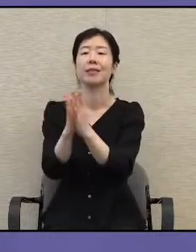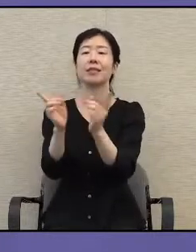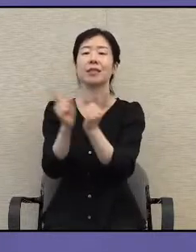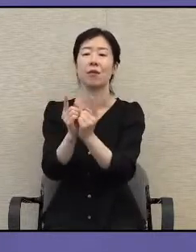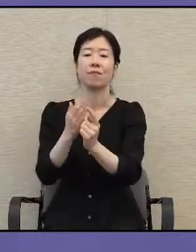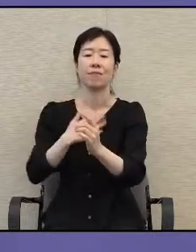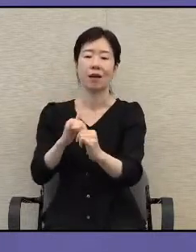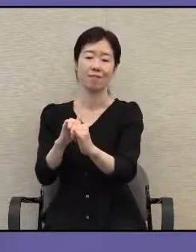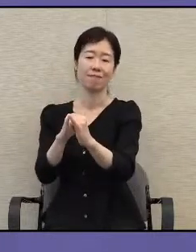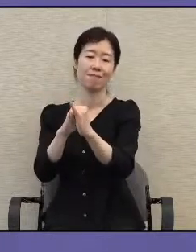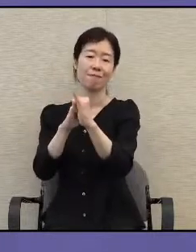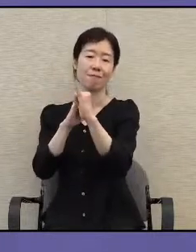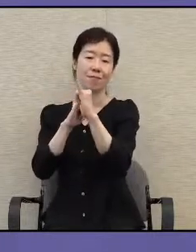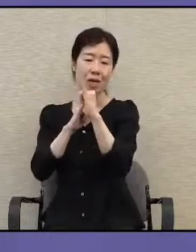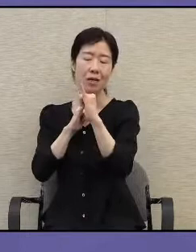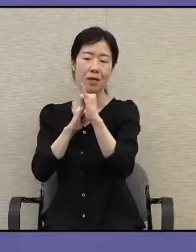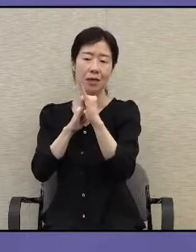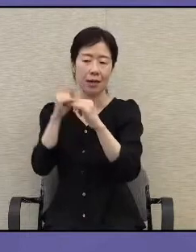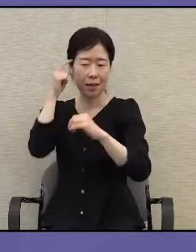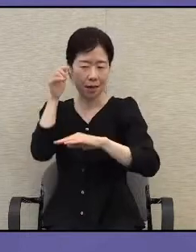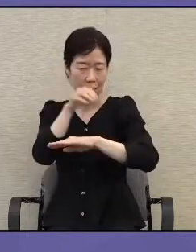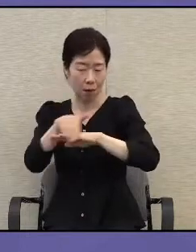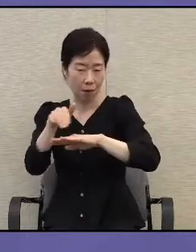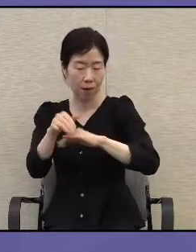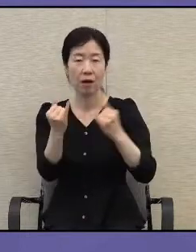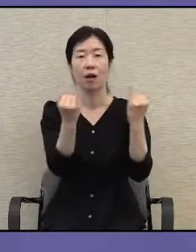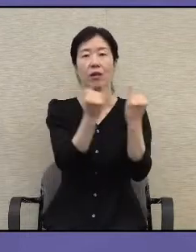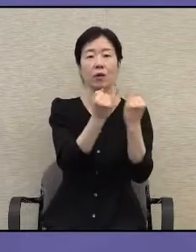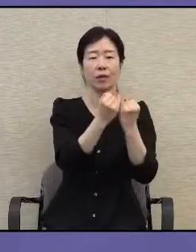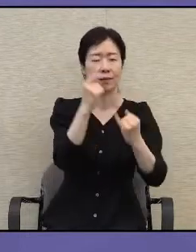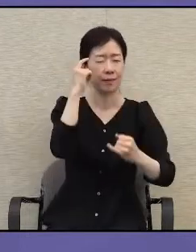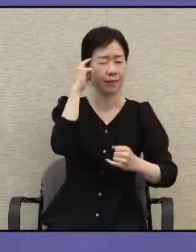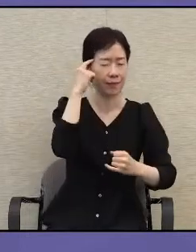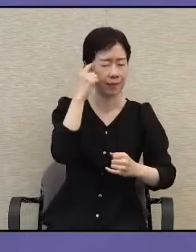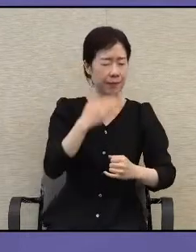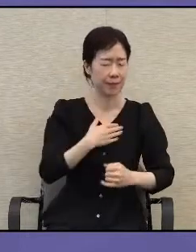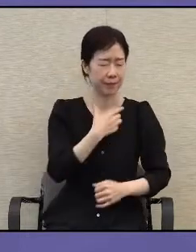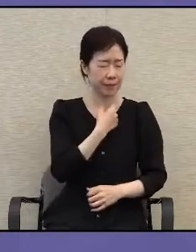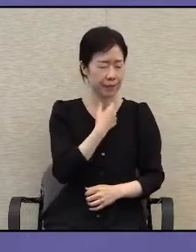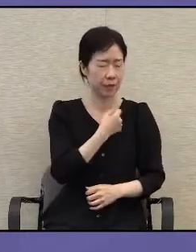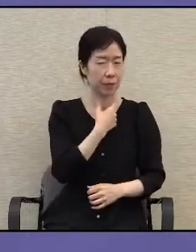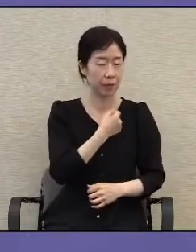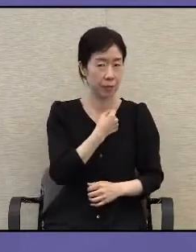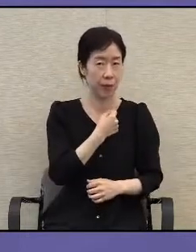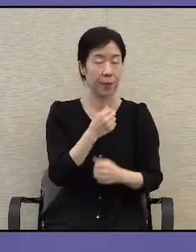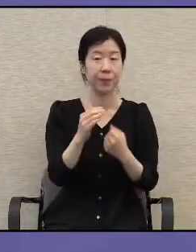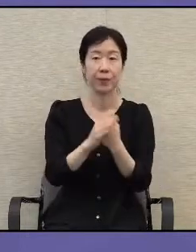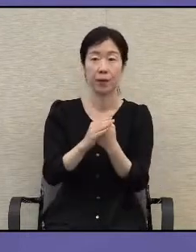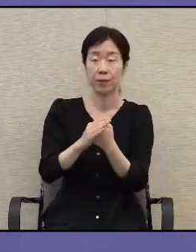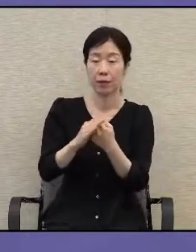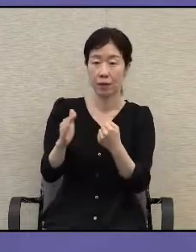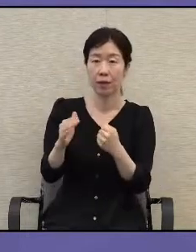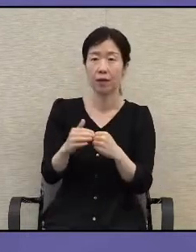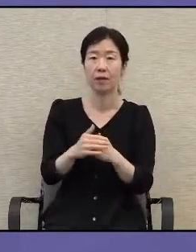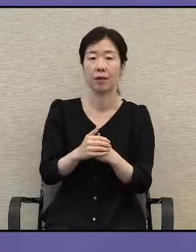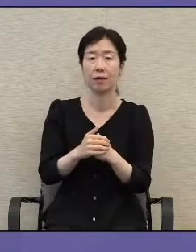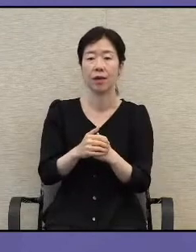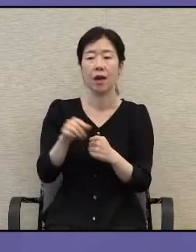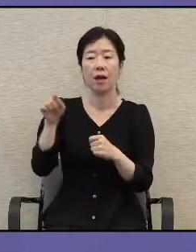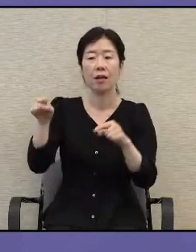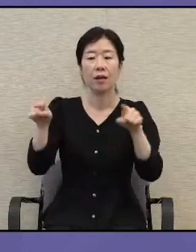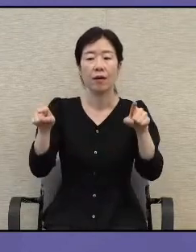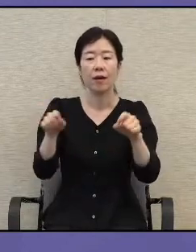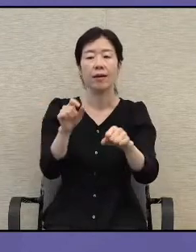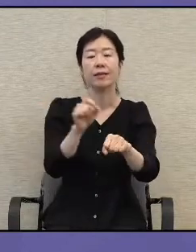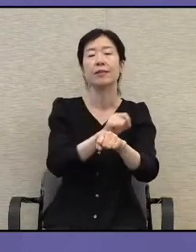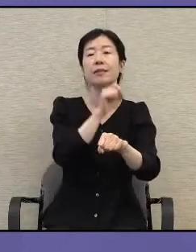자살 생각률이 높습니다. 그런데 코로나19 상황에선 지속적으로 남성들이 자살 생각률이 높은 편이어서 이런 부분들은 저희가 좀 주목해